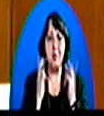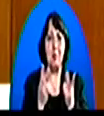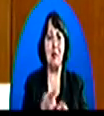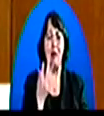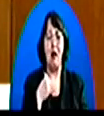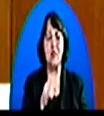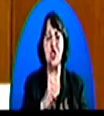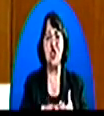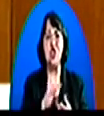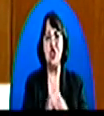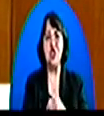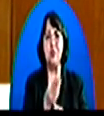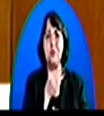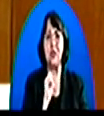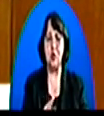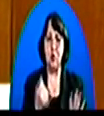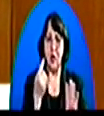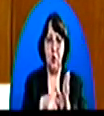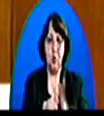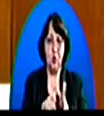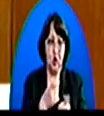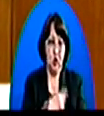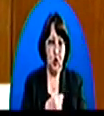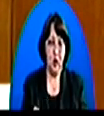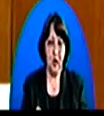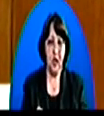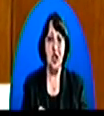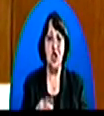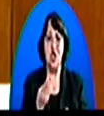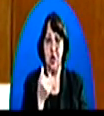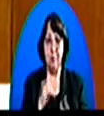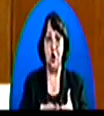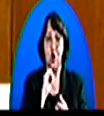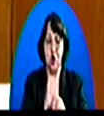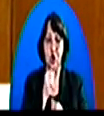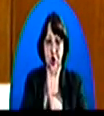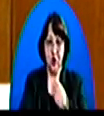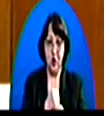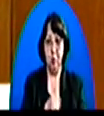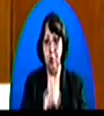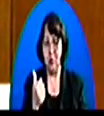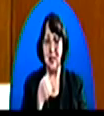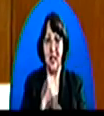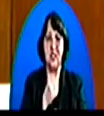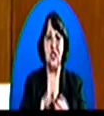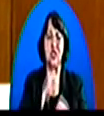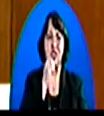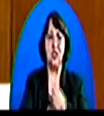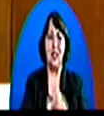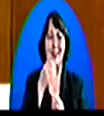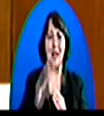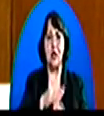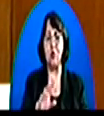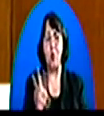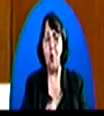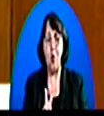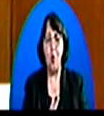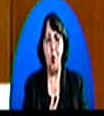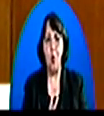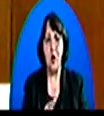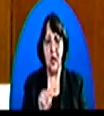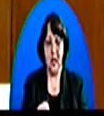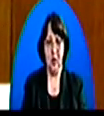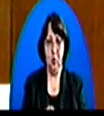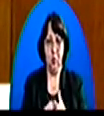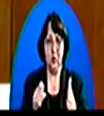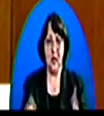хугацаанд чөлөөлөгдөх учраас энэ хугацааных нь нийгмийн даатгалын шимтгэл төлсөн жил усад удаа ажилласан жилийн тасалдахгүйгээр энэ хугацаанд